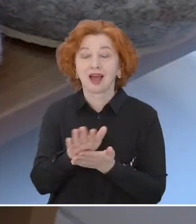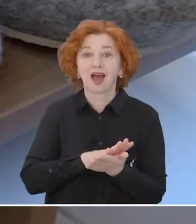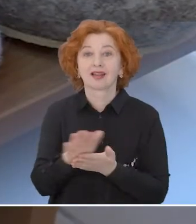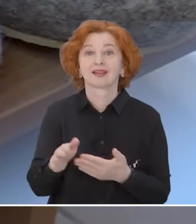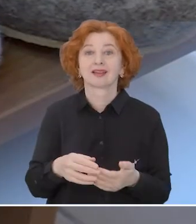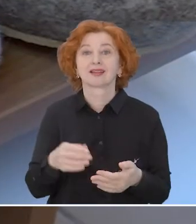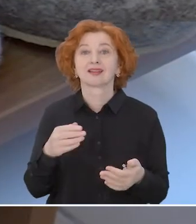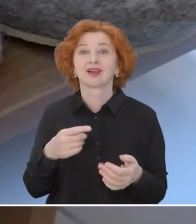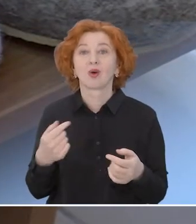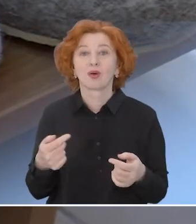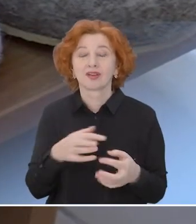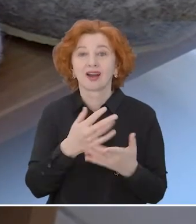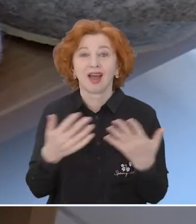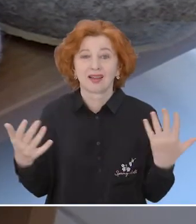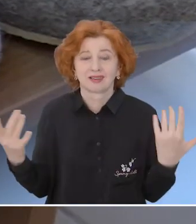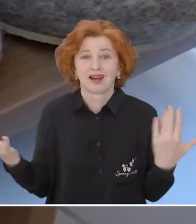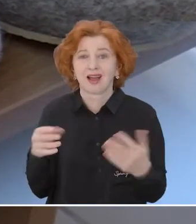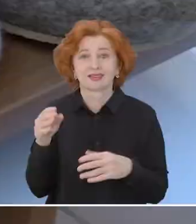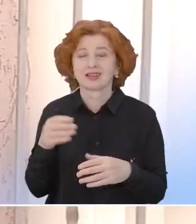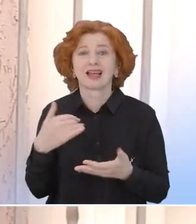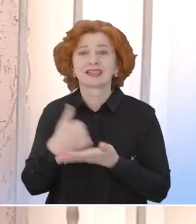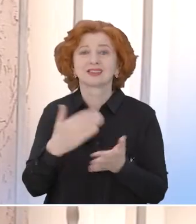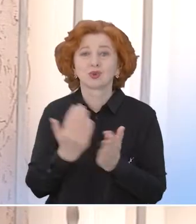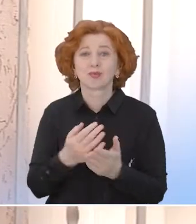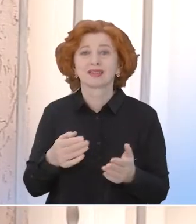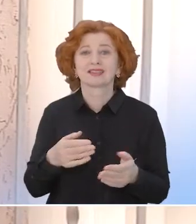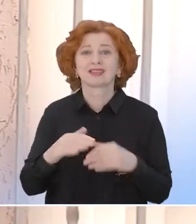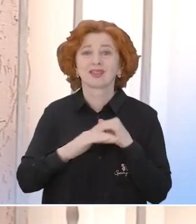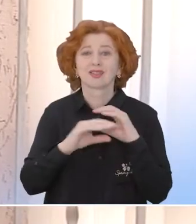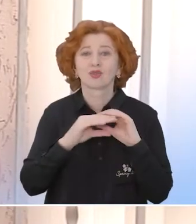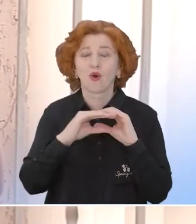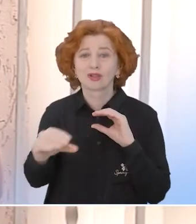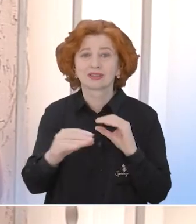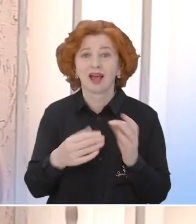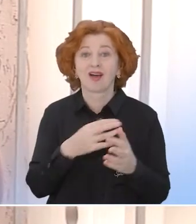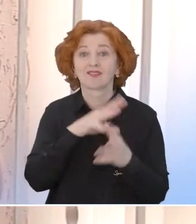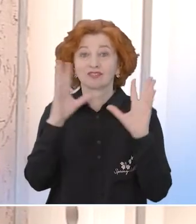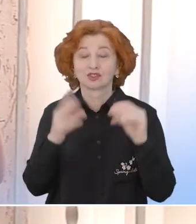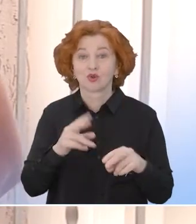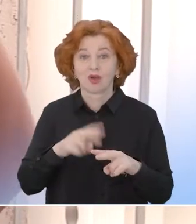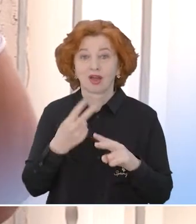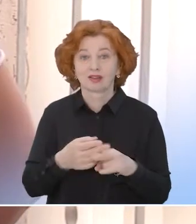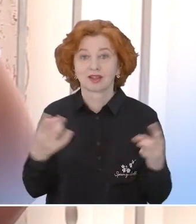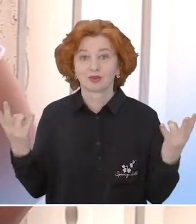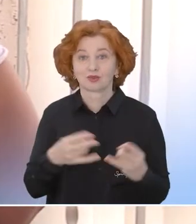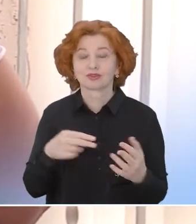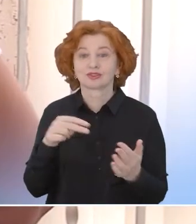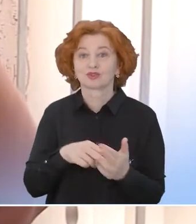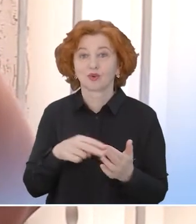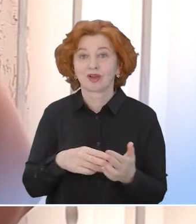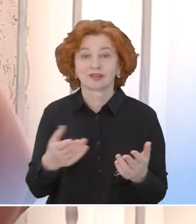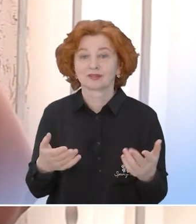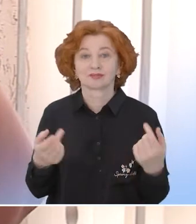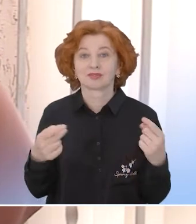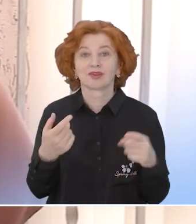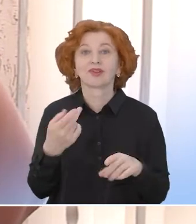раскатки, рубель у меня есть стиральная доска старинная, все